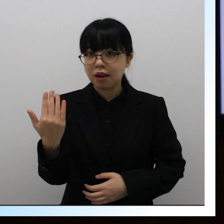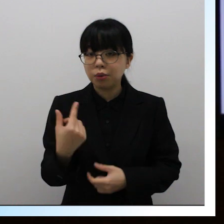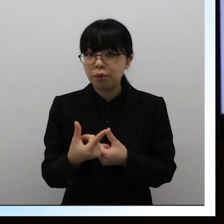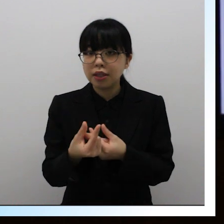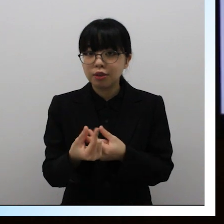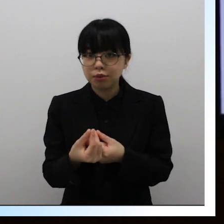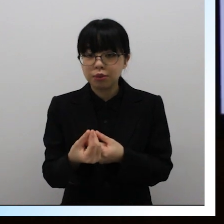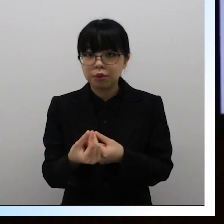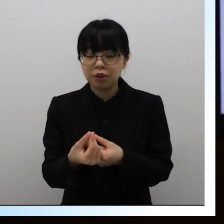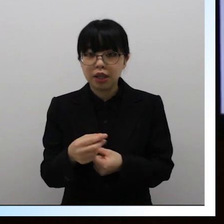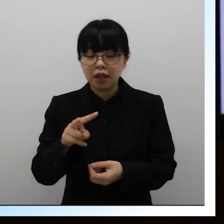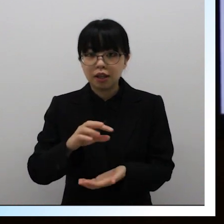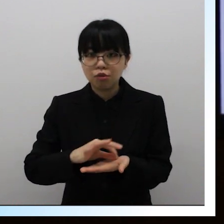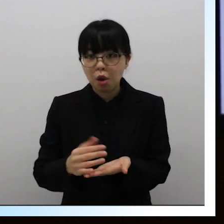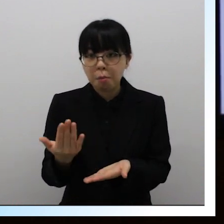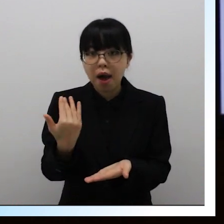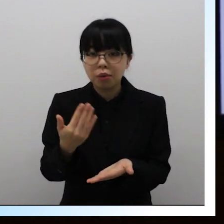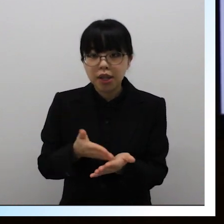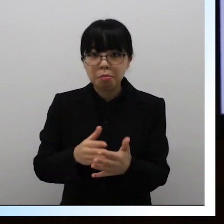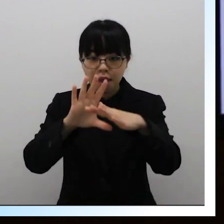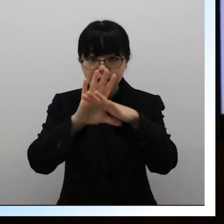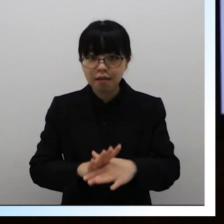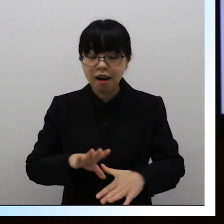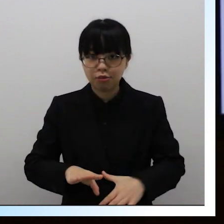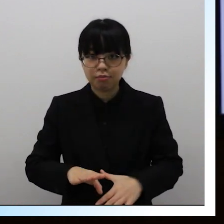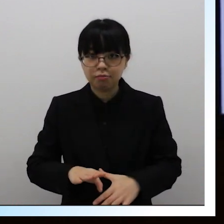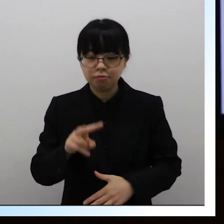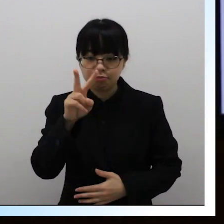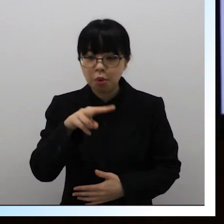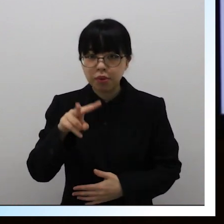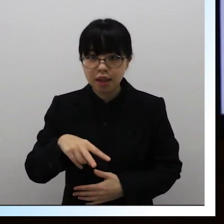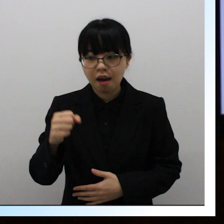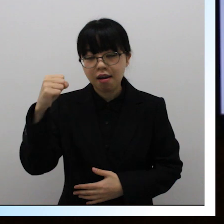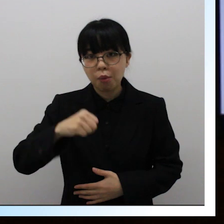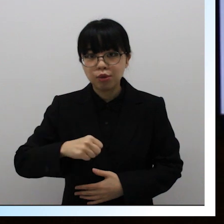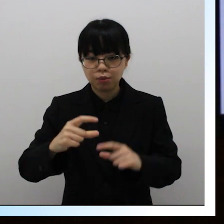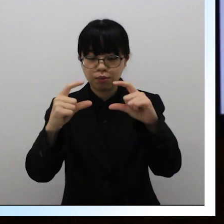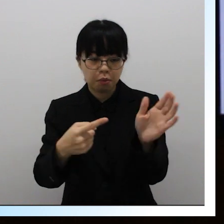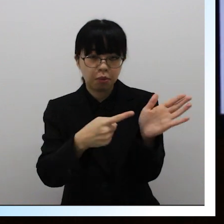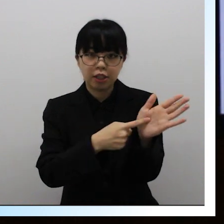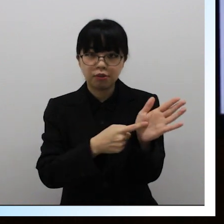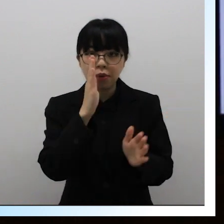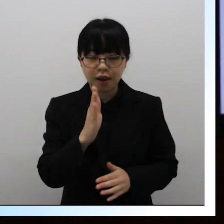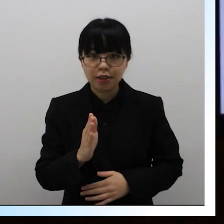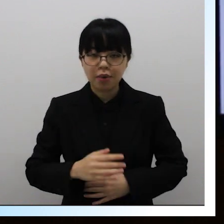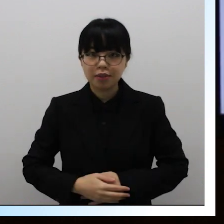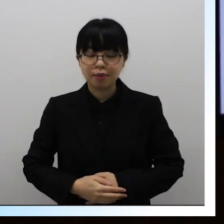先ほど同様、利用規約が表示されますので、同意するをクリックします。